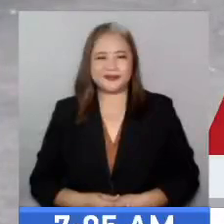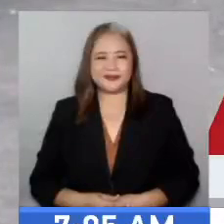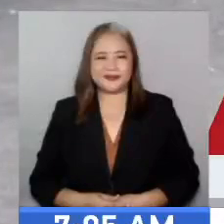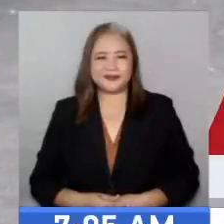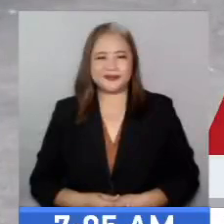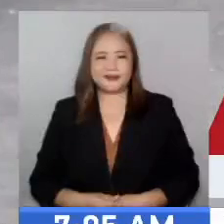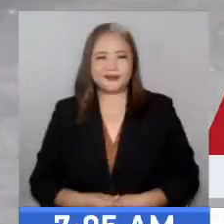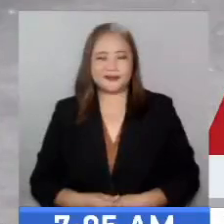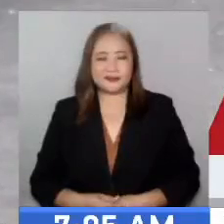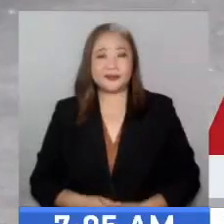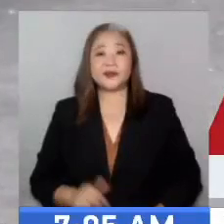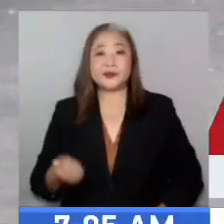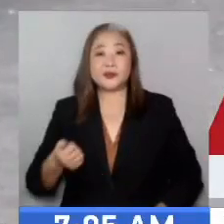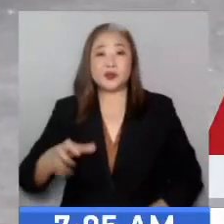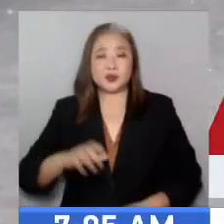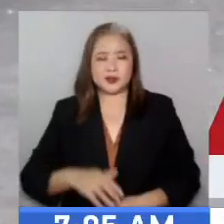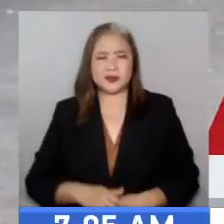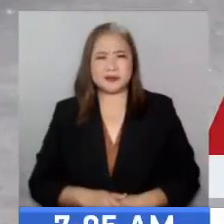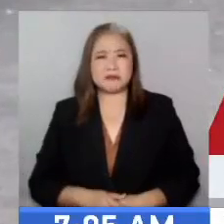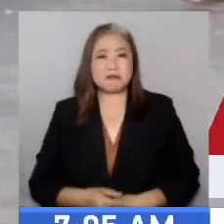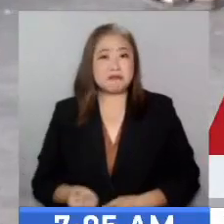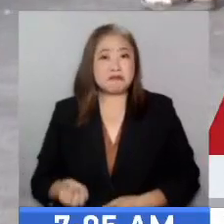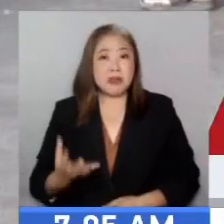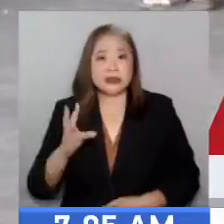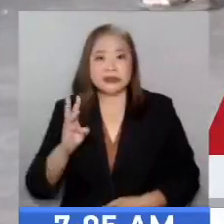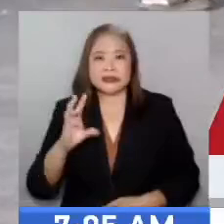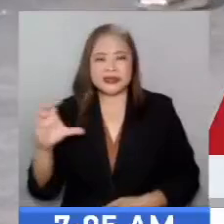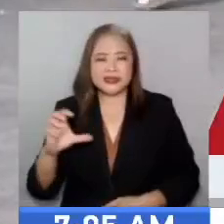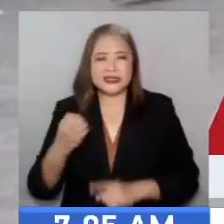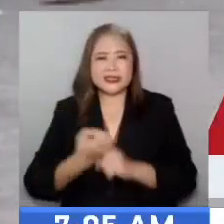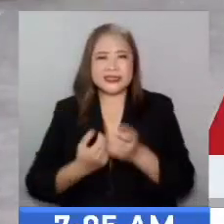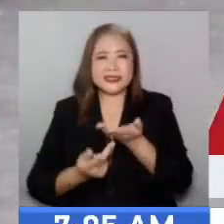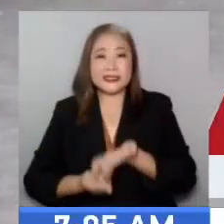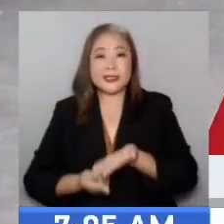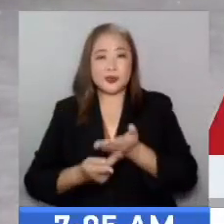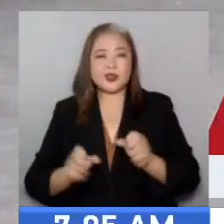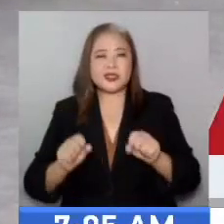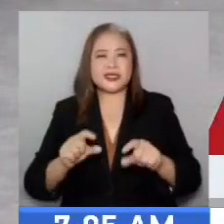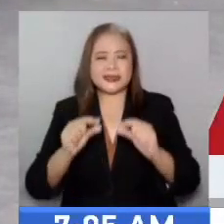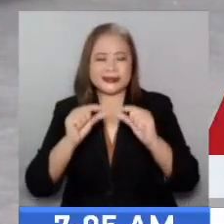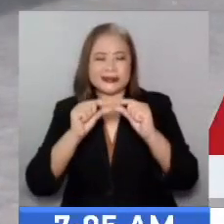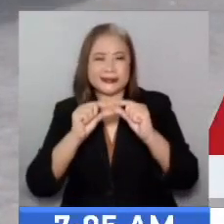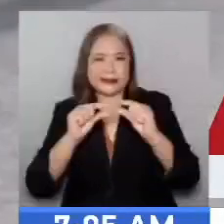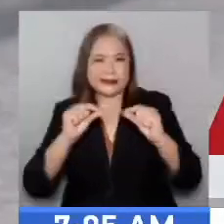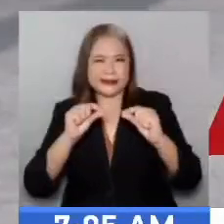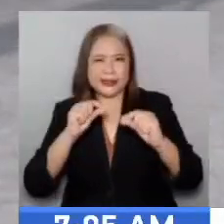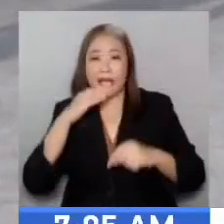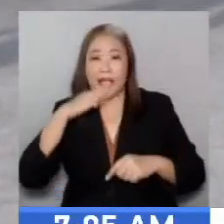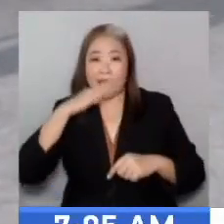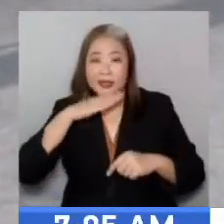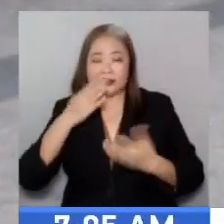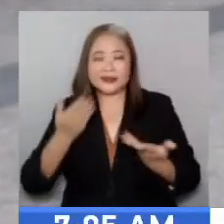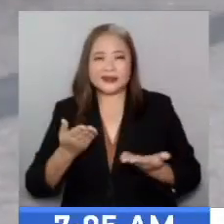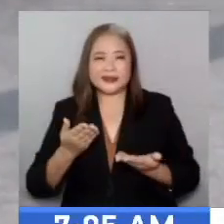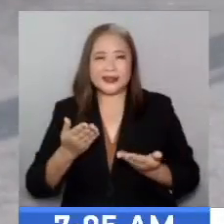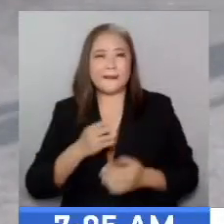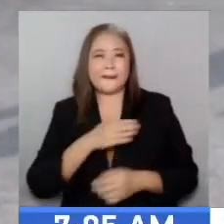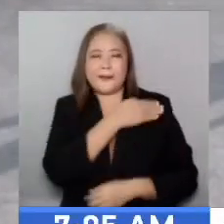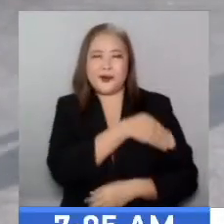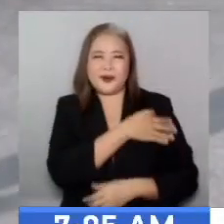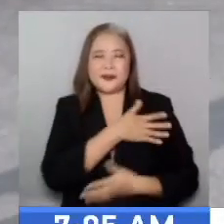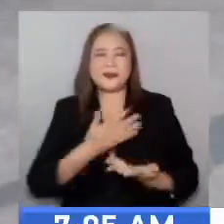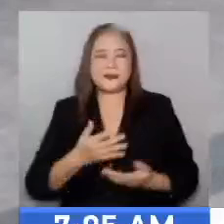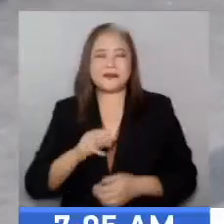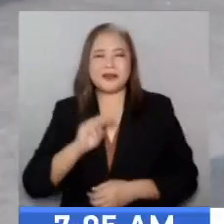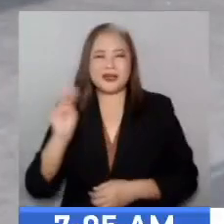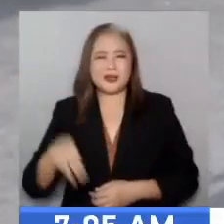Van, good morning. Umabot na sa 600 pesos per kilo yung bentaha ng siling labuyo dito po yan sa Blumentritt Market sa Maynila. Sabi ng mga